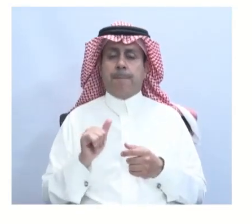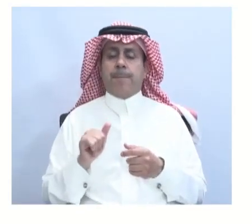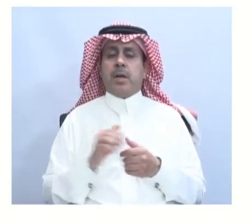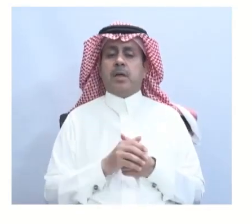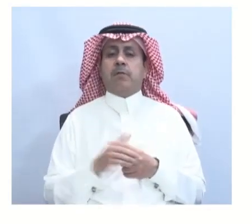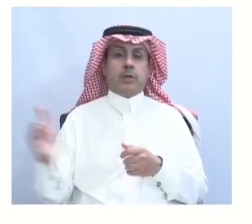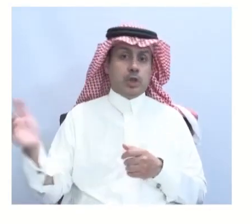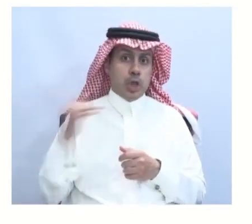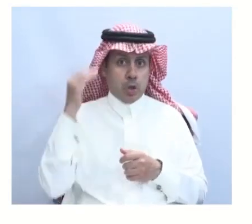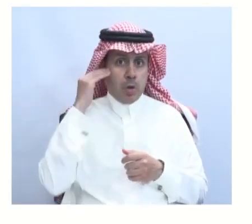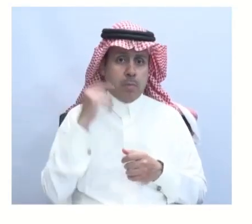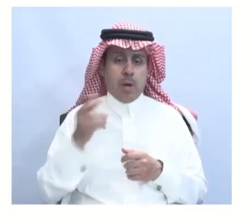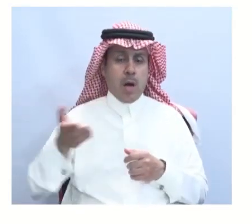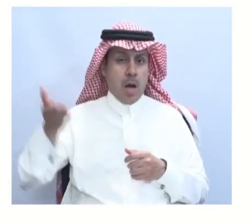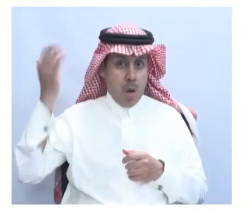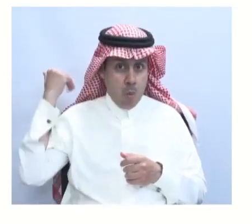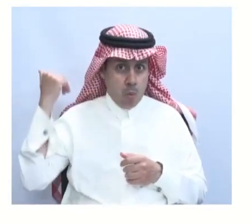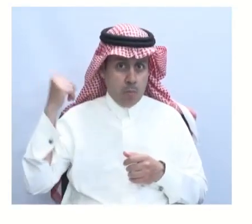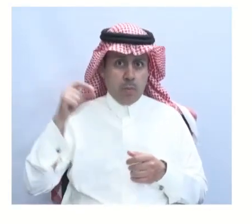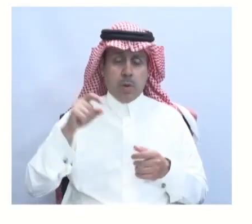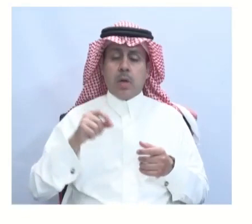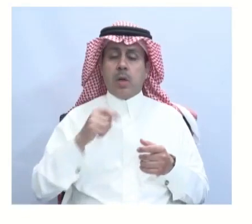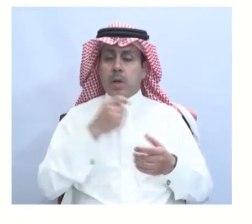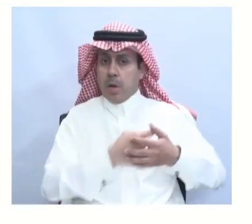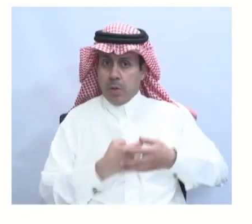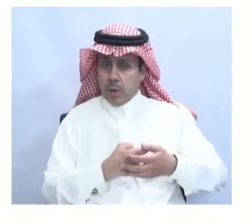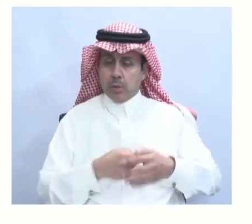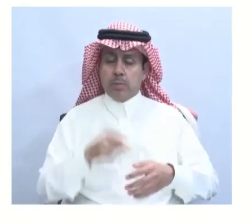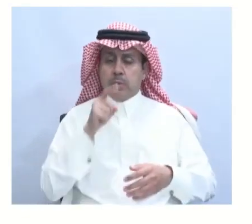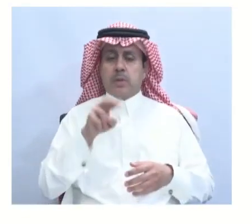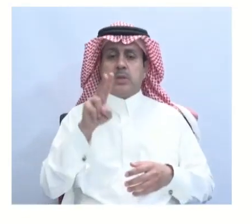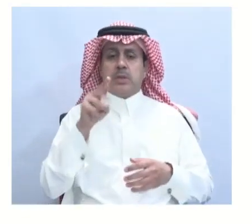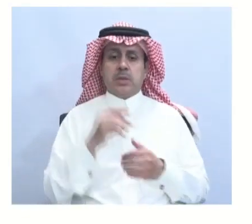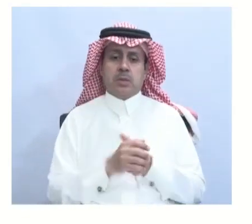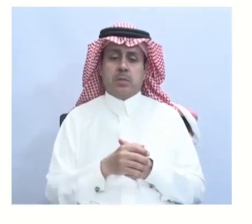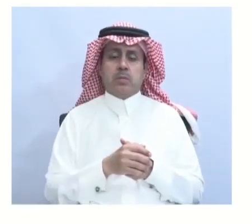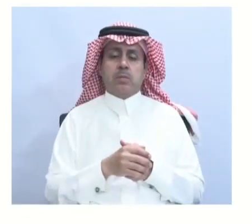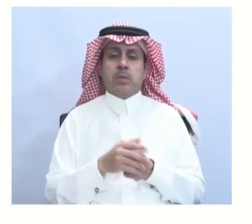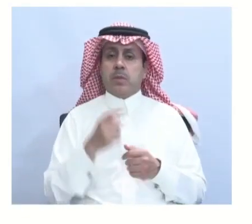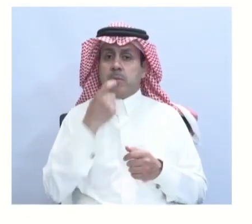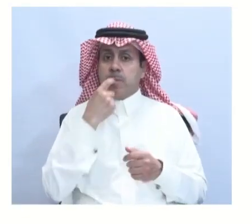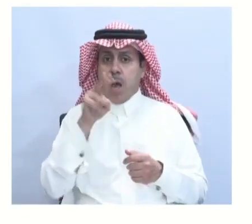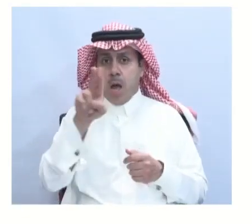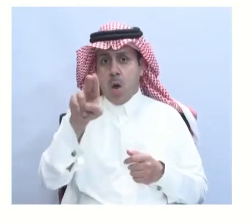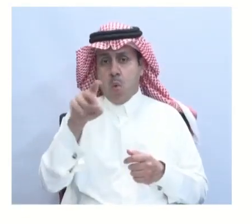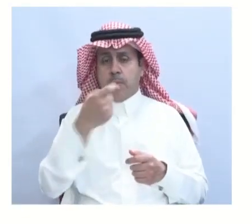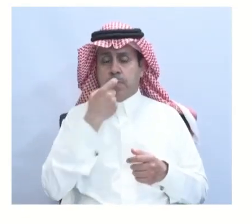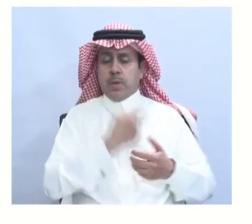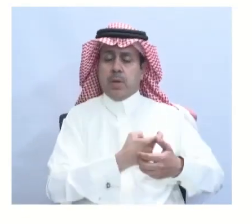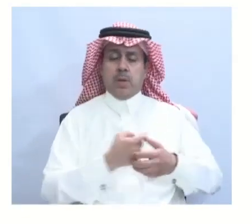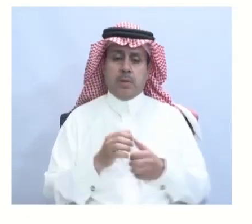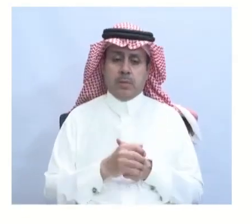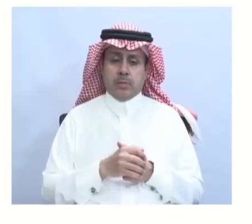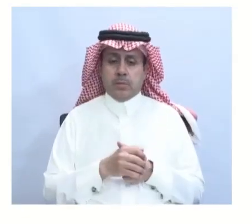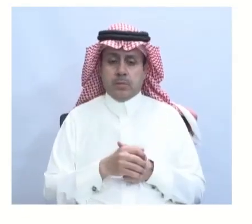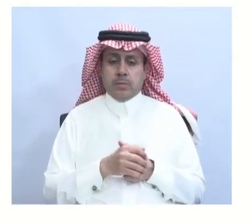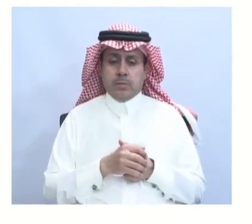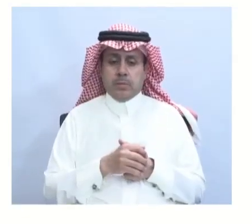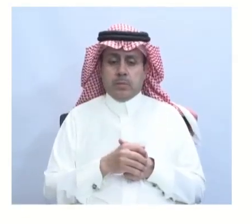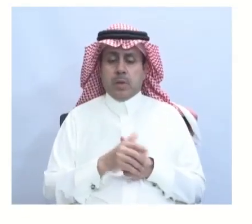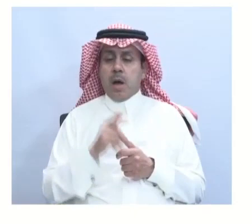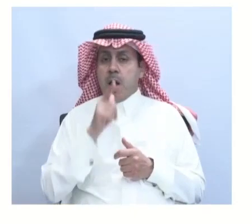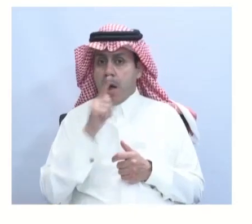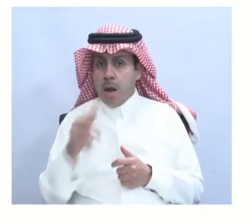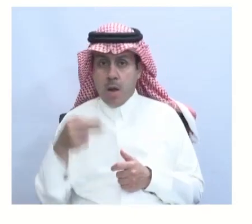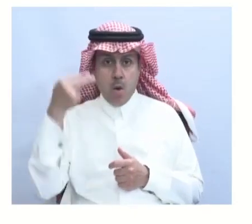فقالت اني قد ارضعت عقبه والتي تزوج يعني انهما انهما اخوه فقال